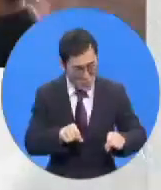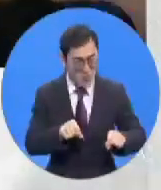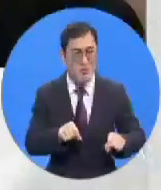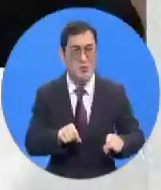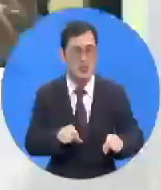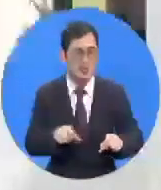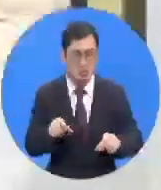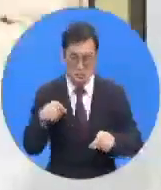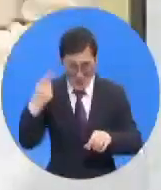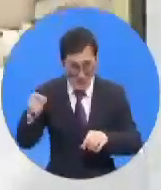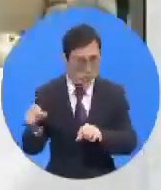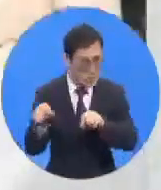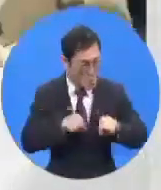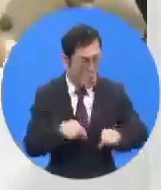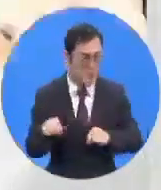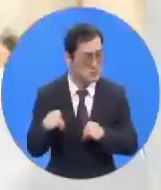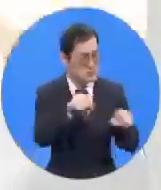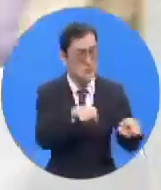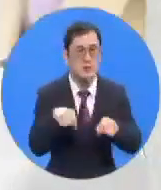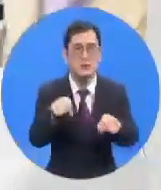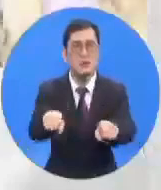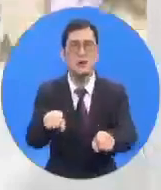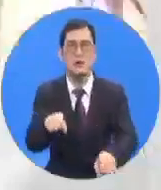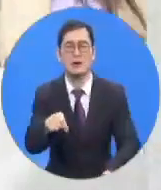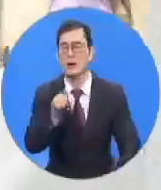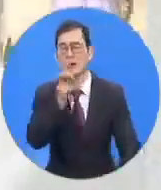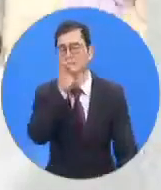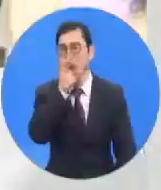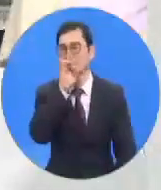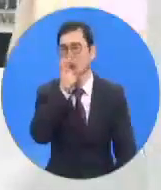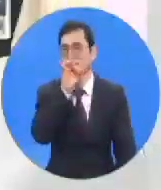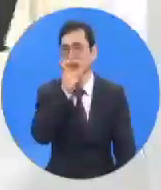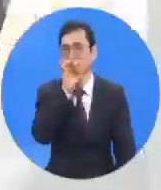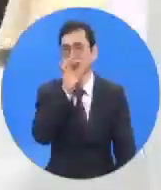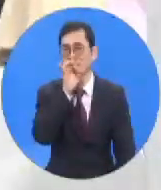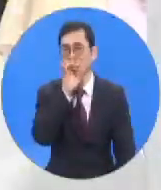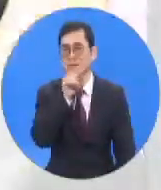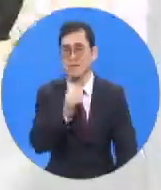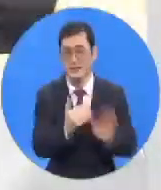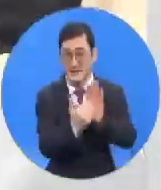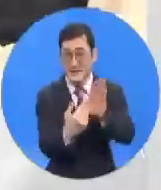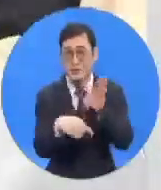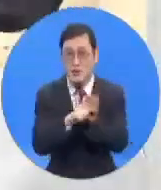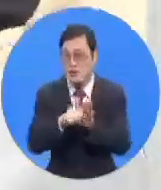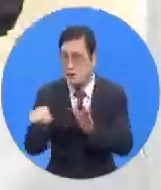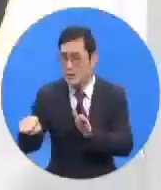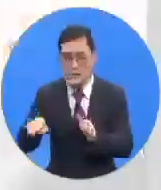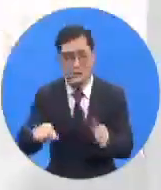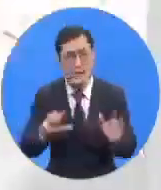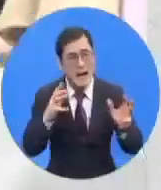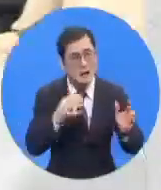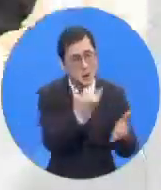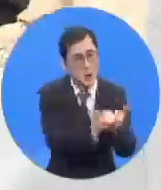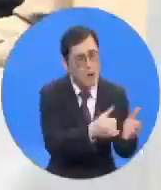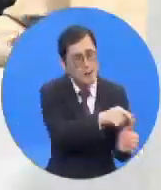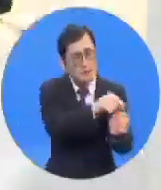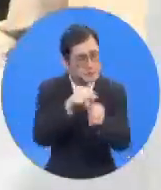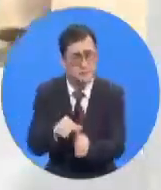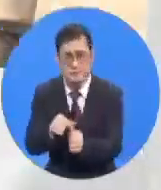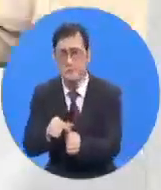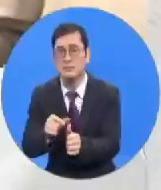영정사진 있던 것처럼 이런 또 다른 비극이 생기지 않지 않겠나. 그래서 저는 궁예의 관심법 혹은 뭐